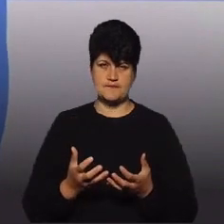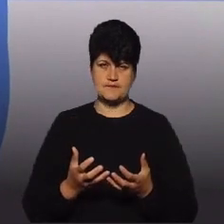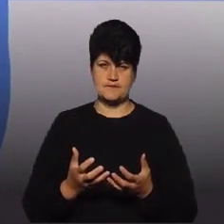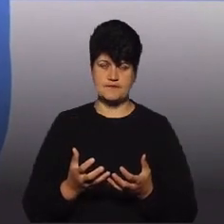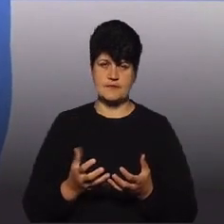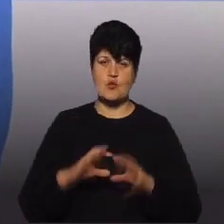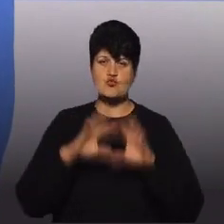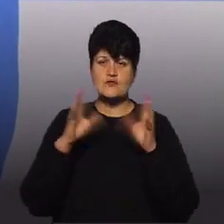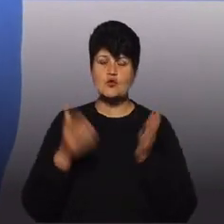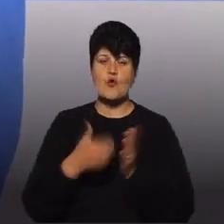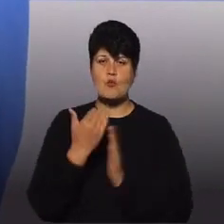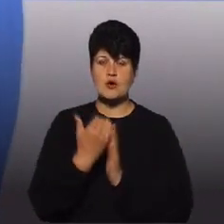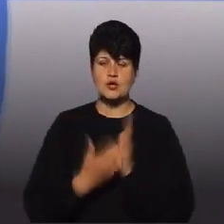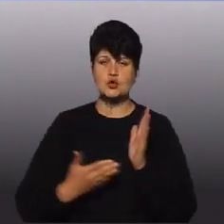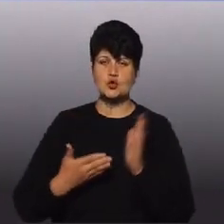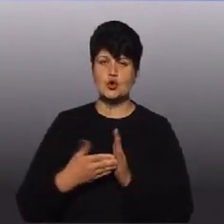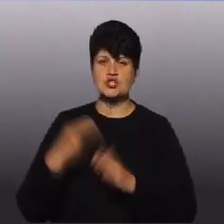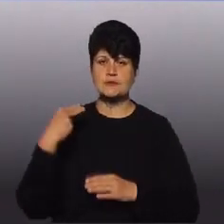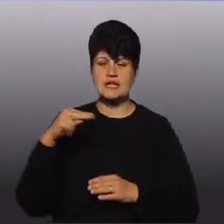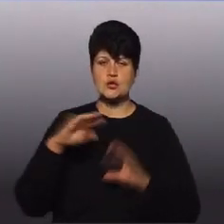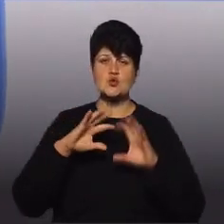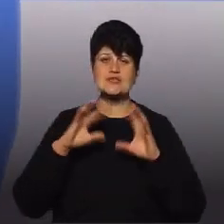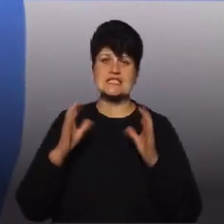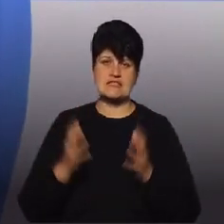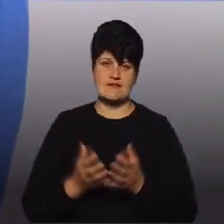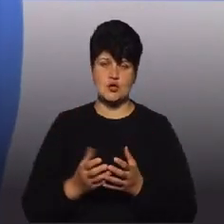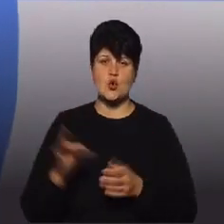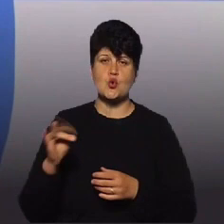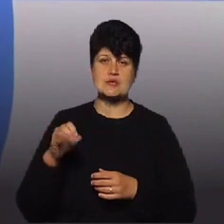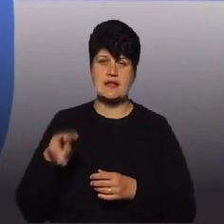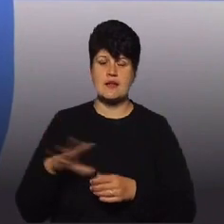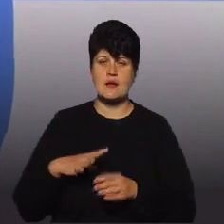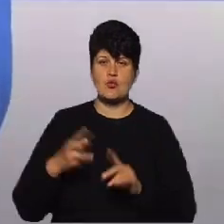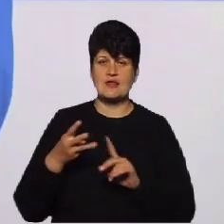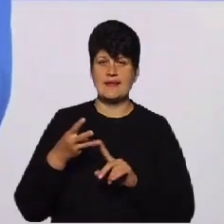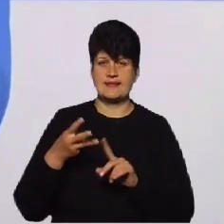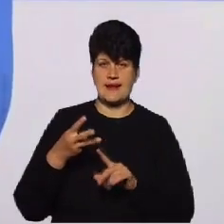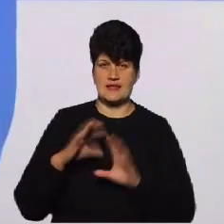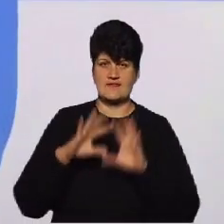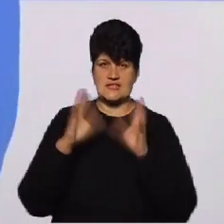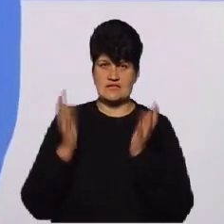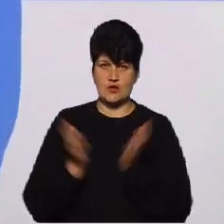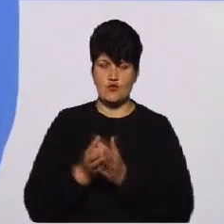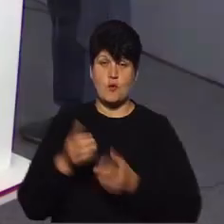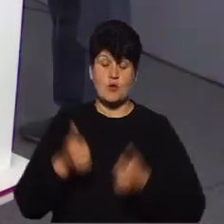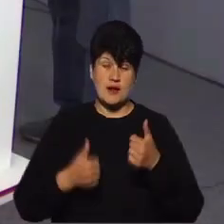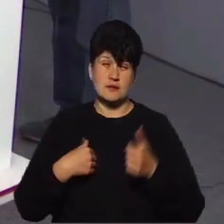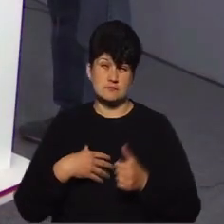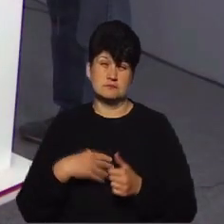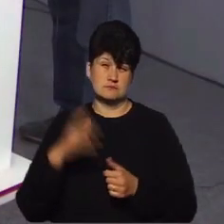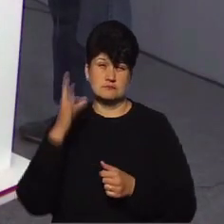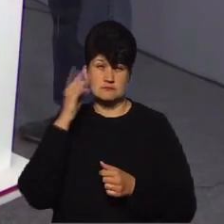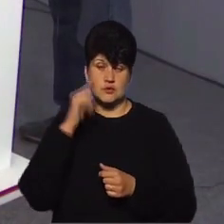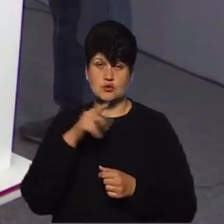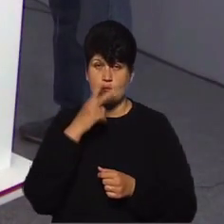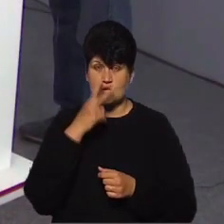рейтингу до чемпіонату світу Руслана була третьою в світовому рейтингу. І ми розраховували, що показавши